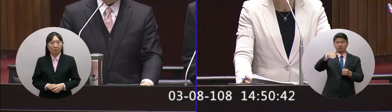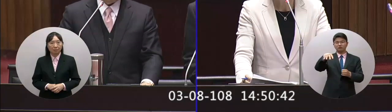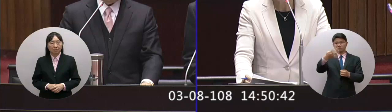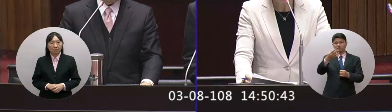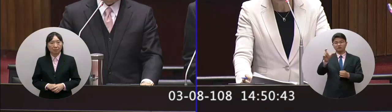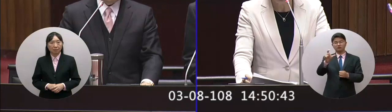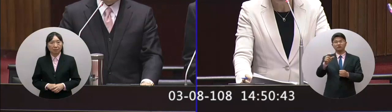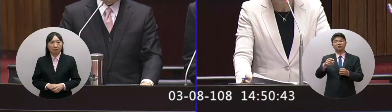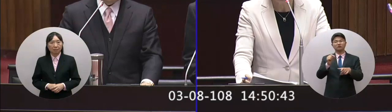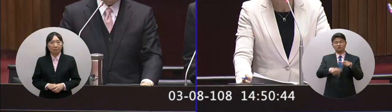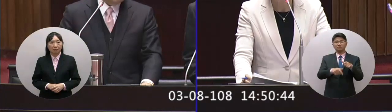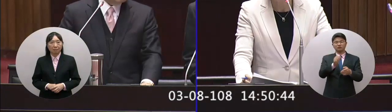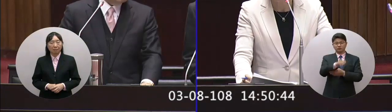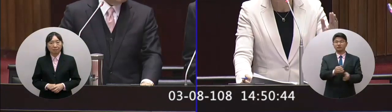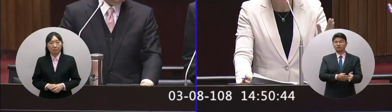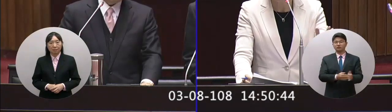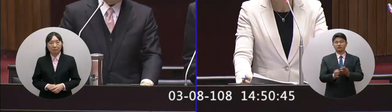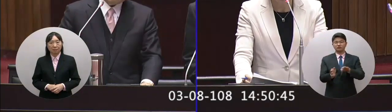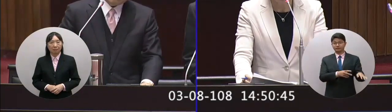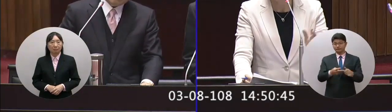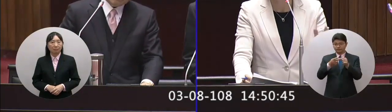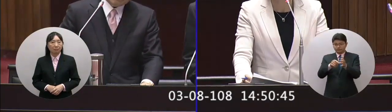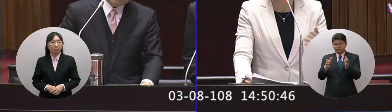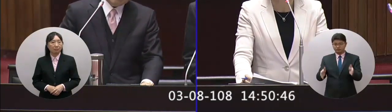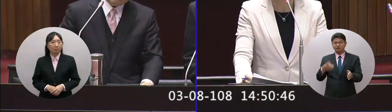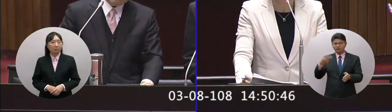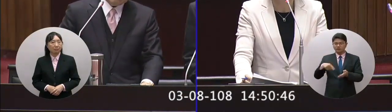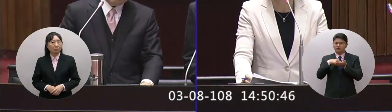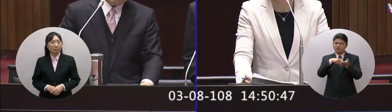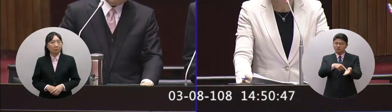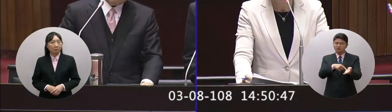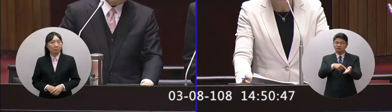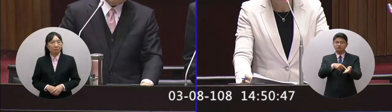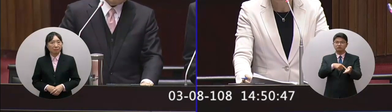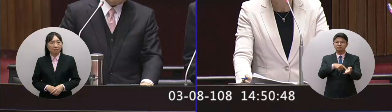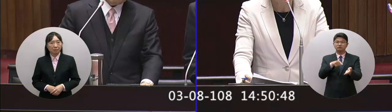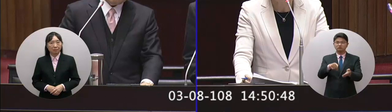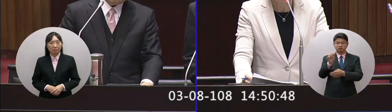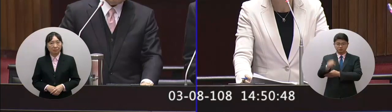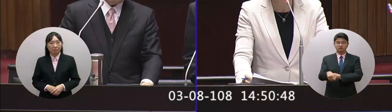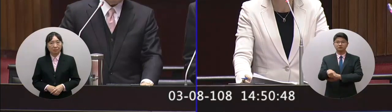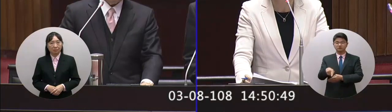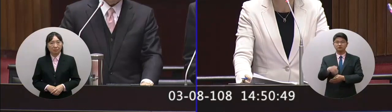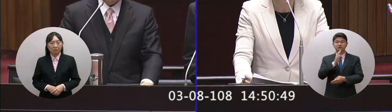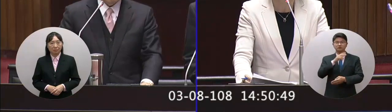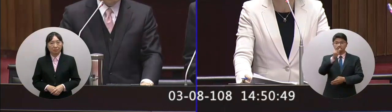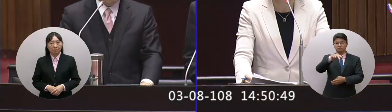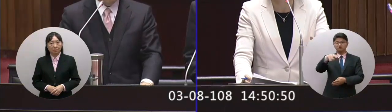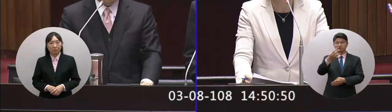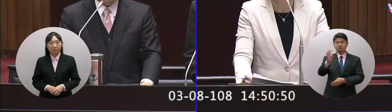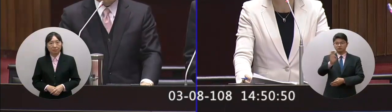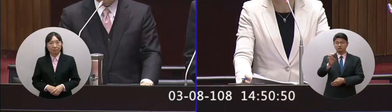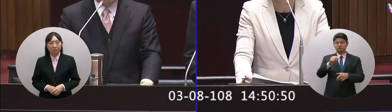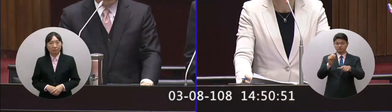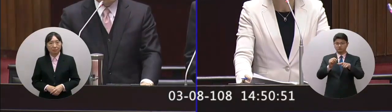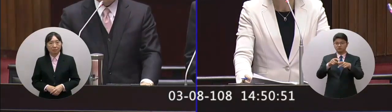9460家哈，那第二阶段就是令其中哈要搁申请诶哈，第二阶段。合可的就是7440家的，